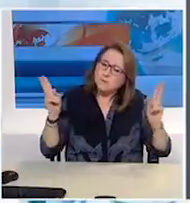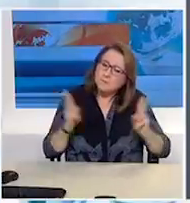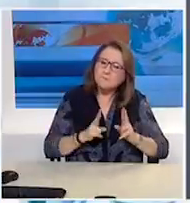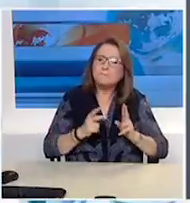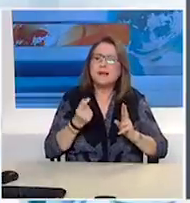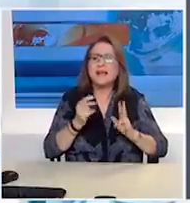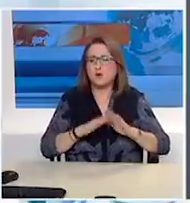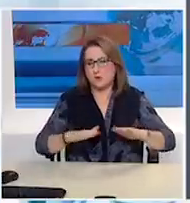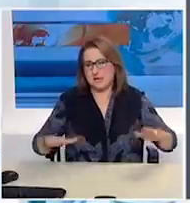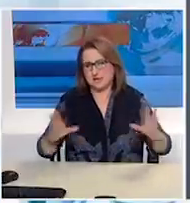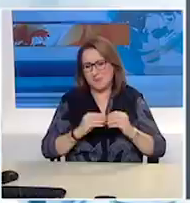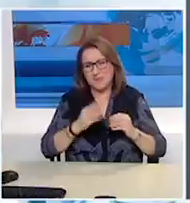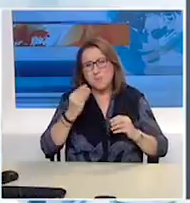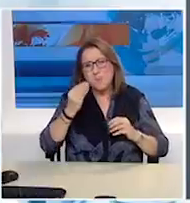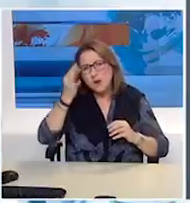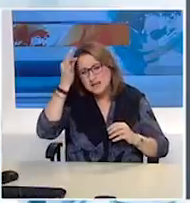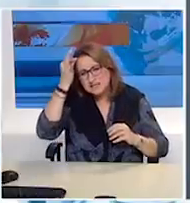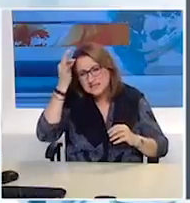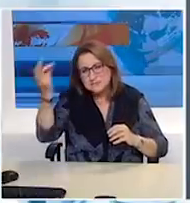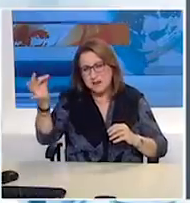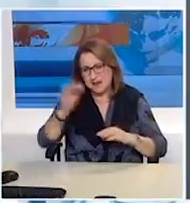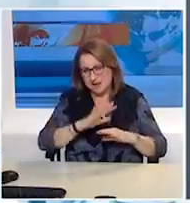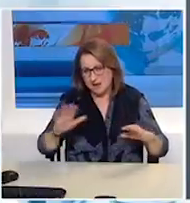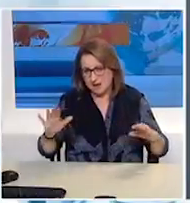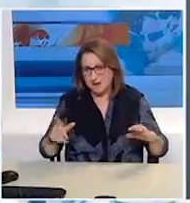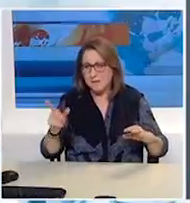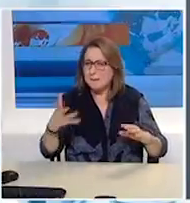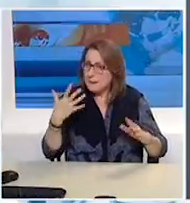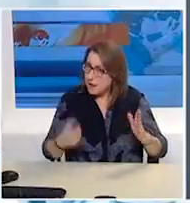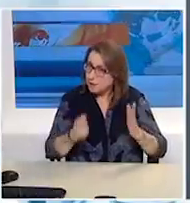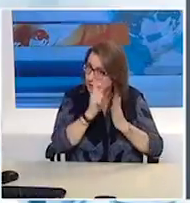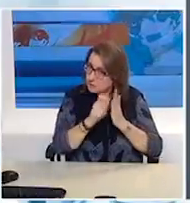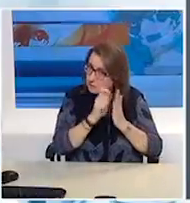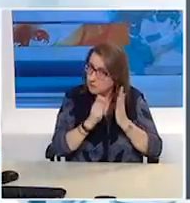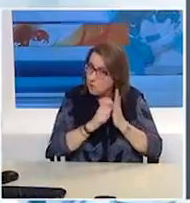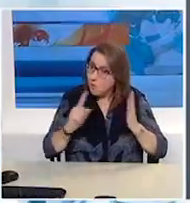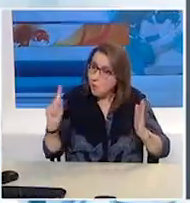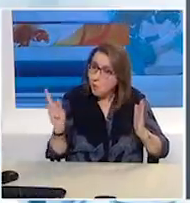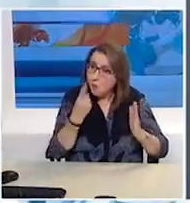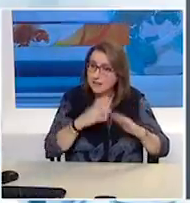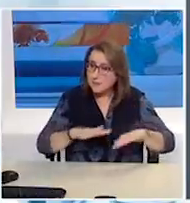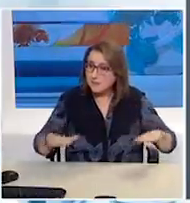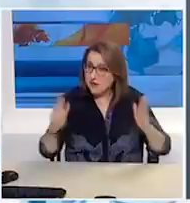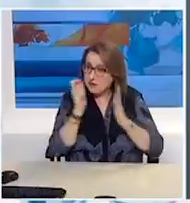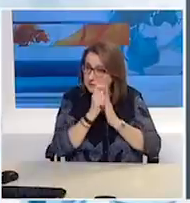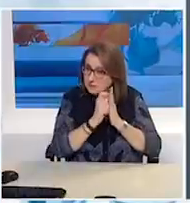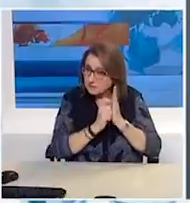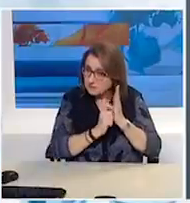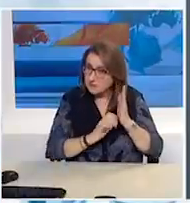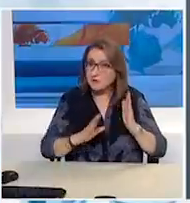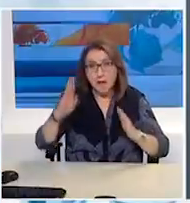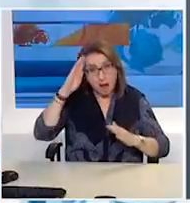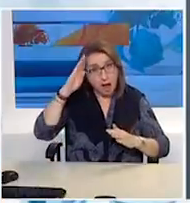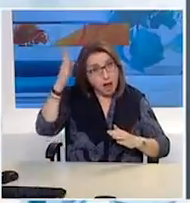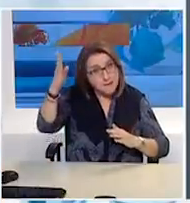θεωρούν εξαιρετικά σπάνιο. Μάλιστα, κάνουν και μια ενδελεχή καταγραφή όλων των περιπτώσεων. Είναι περίπου, καταγράφουν και τα περιστατικά των